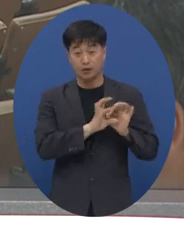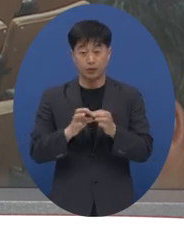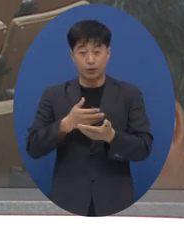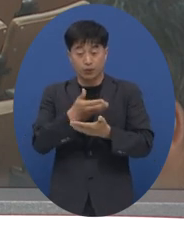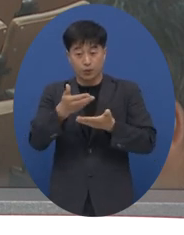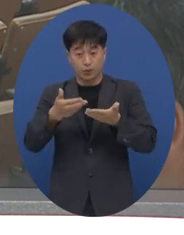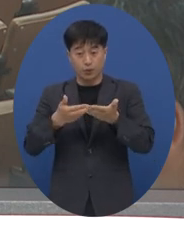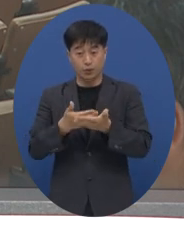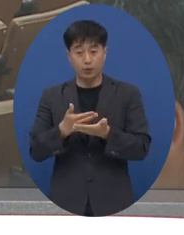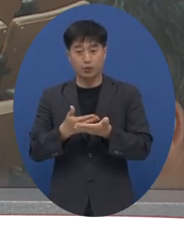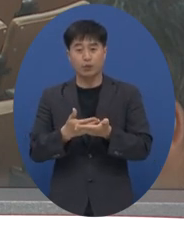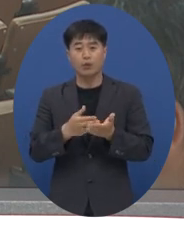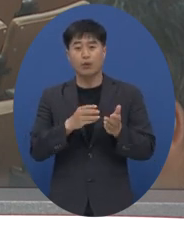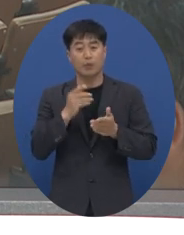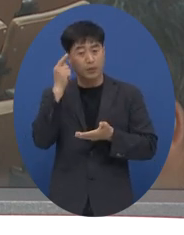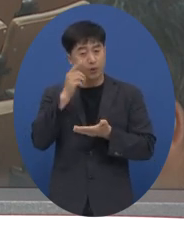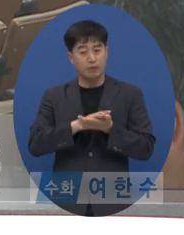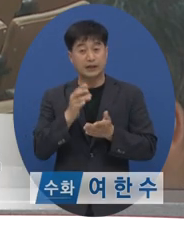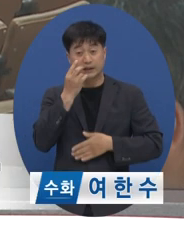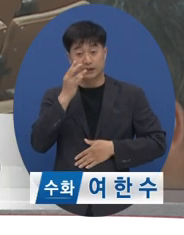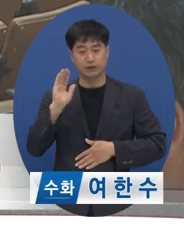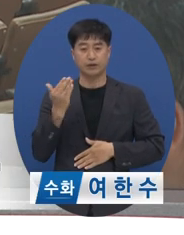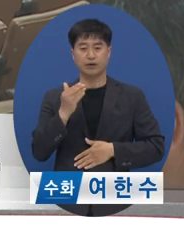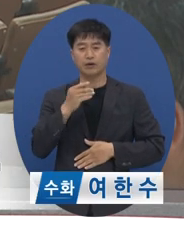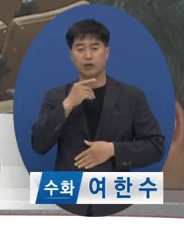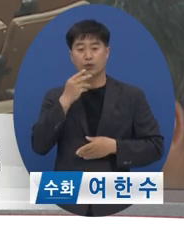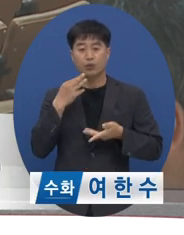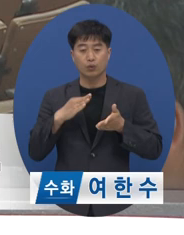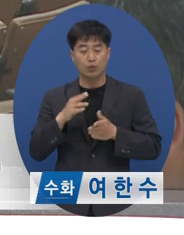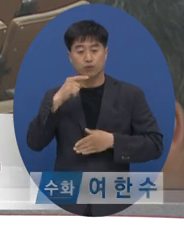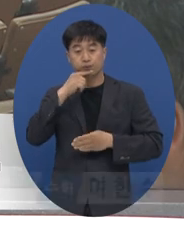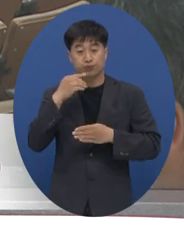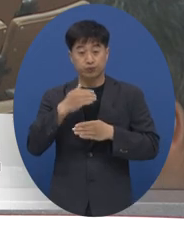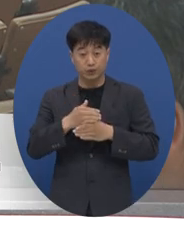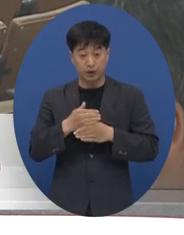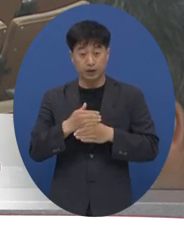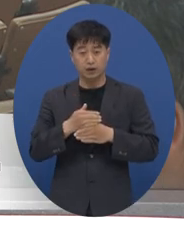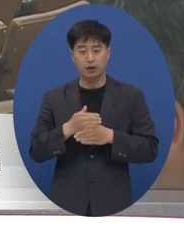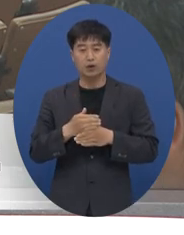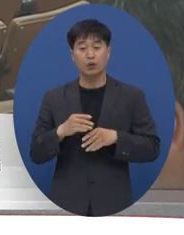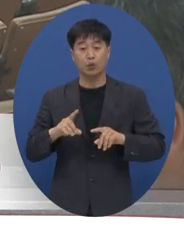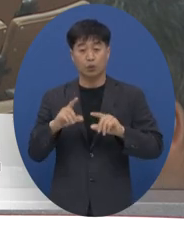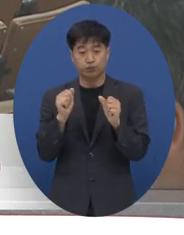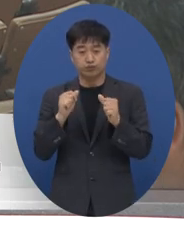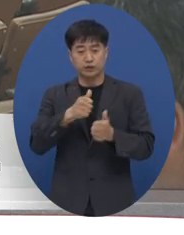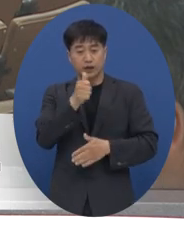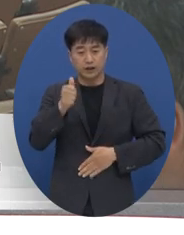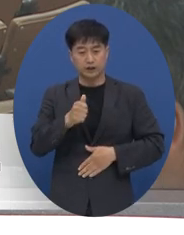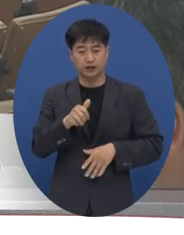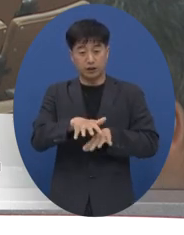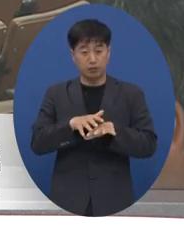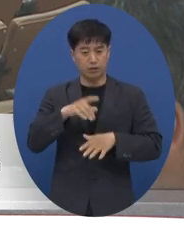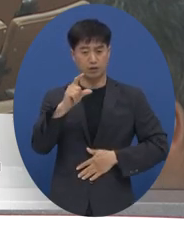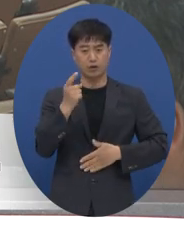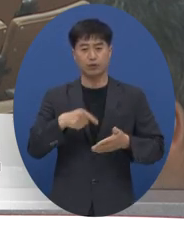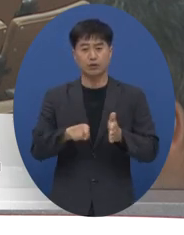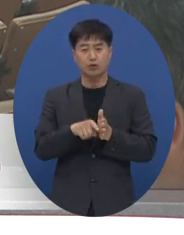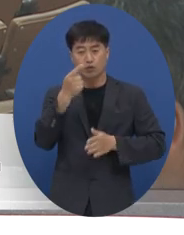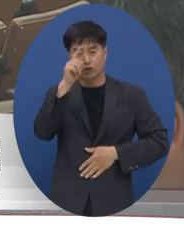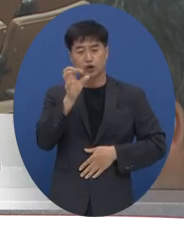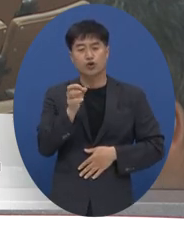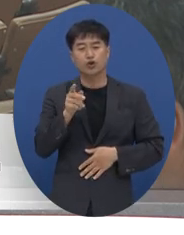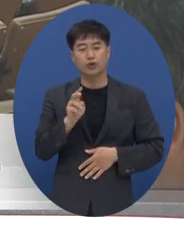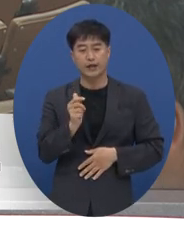지속적인 교류는 평화의 씨앗이 될 수 있죠. 경기도가 북한, 더 나아가 동북아 농업협력 네트워크를 강화하기 위해